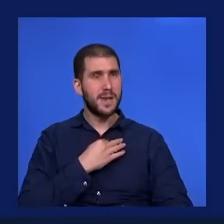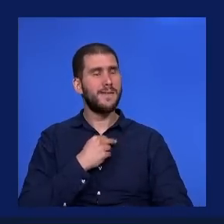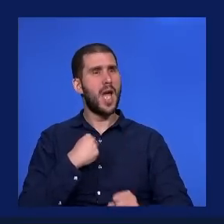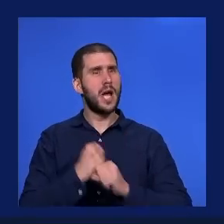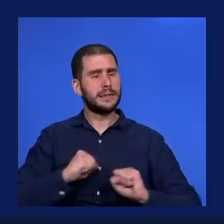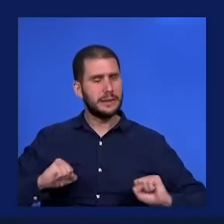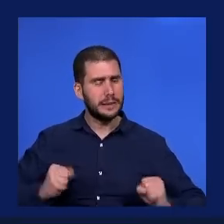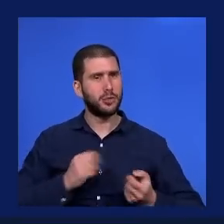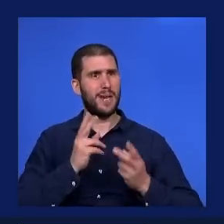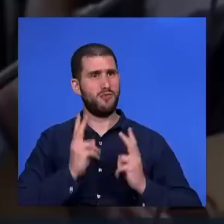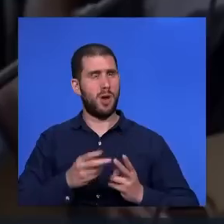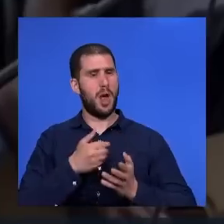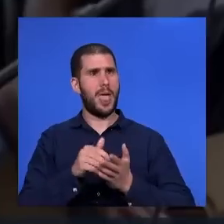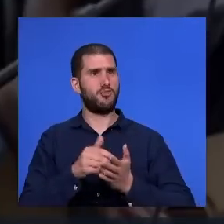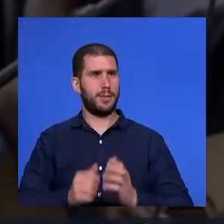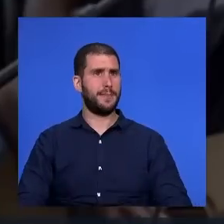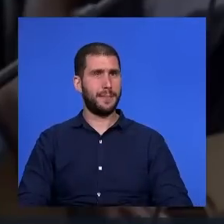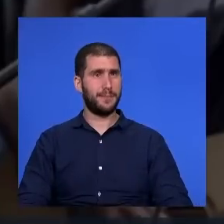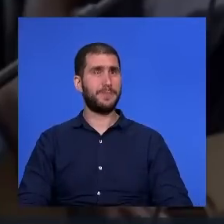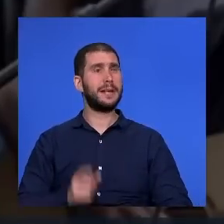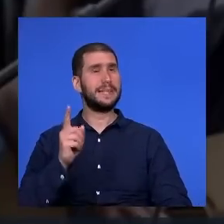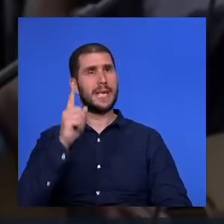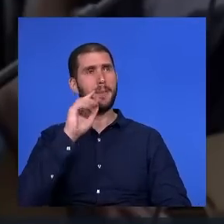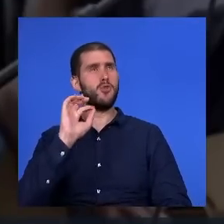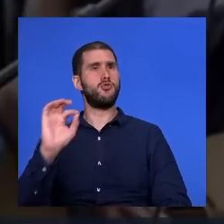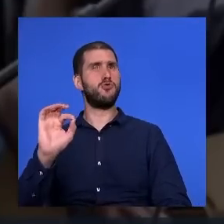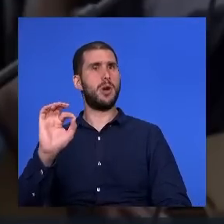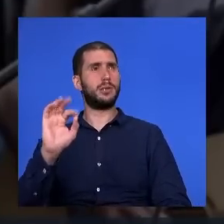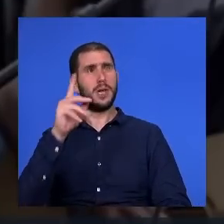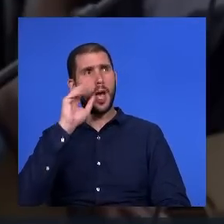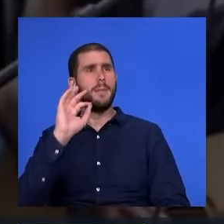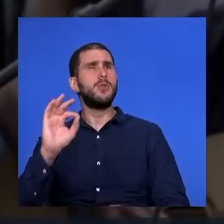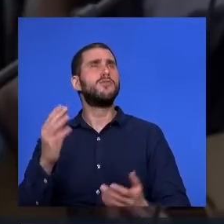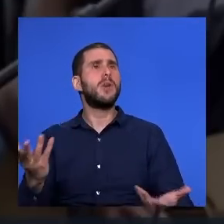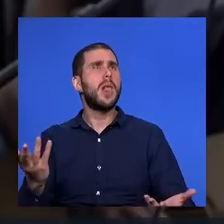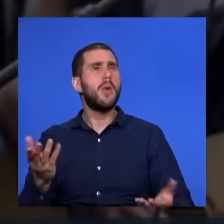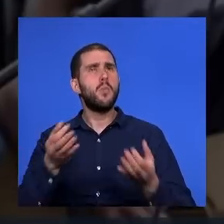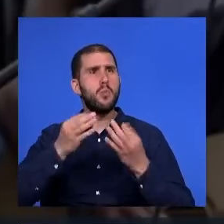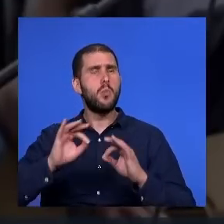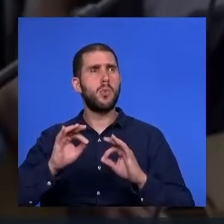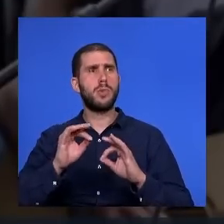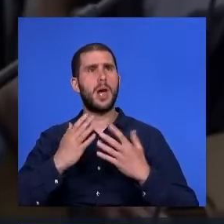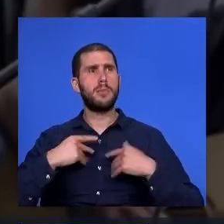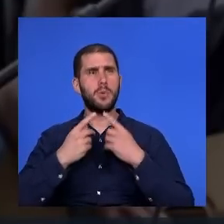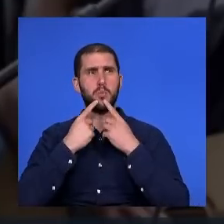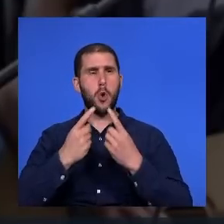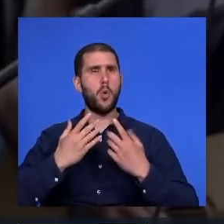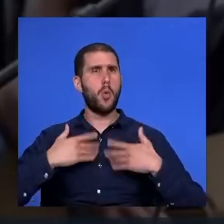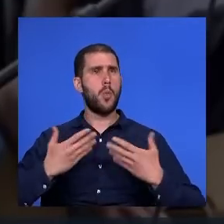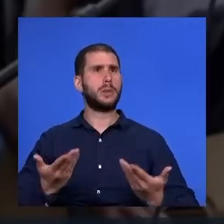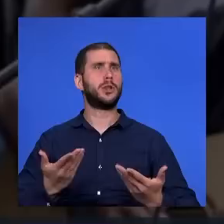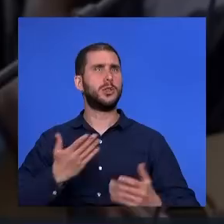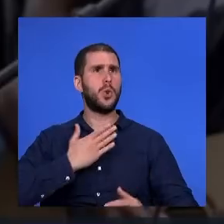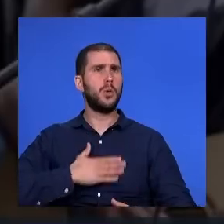כל שביכולתי להמשיכו. זה אבא שלה. זה אבא שלה. מותר לה ללבוש איזה חולצה